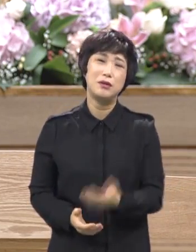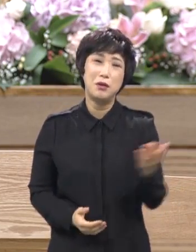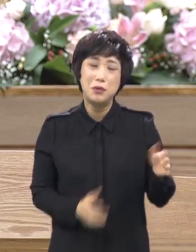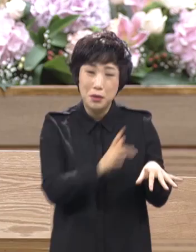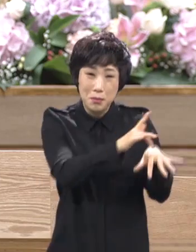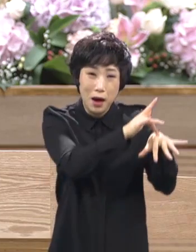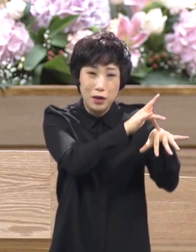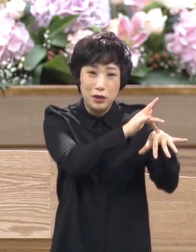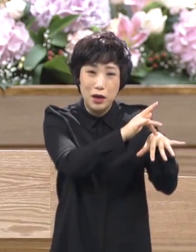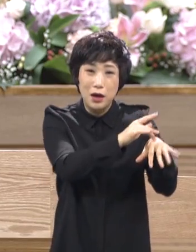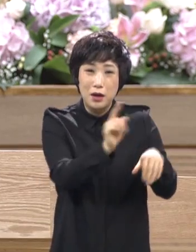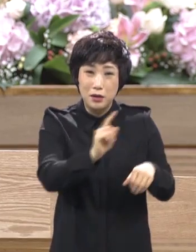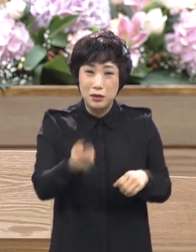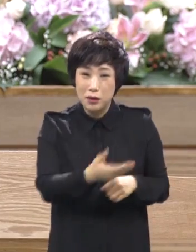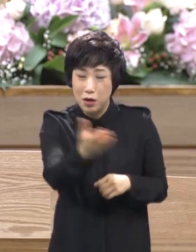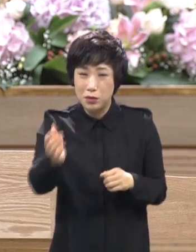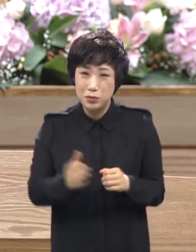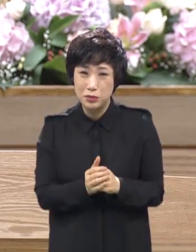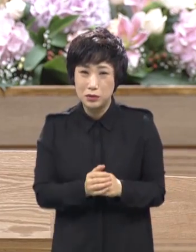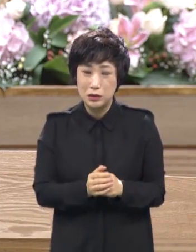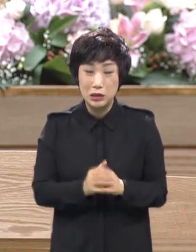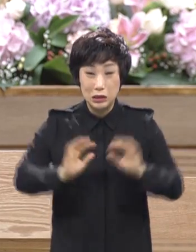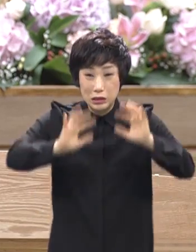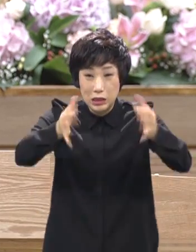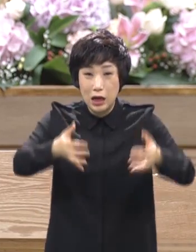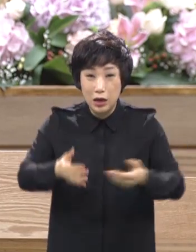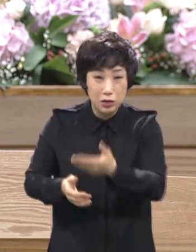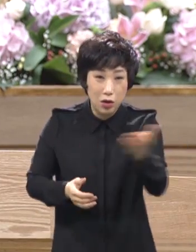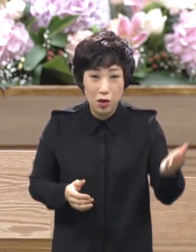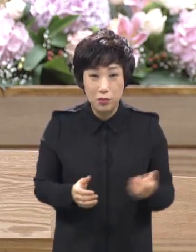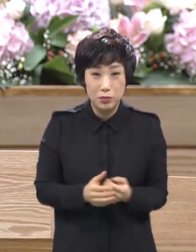마귀가 온갖 이 세상에서